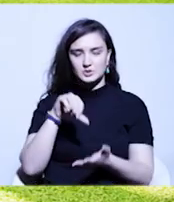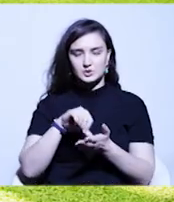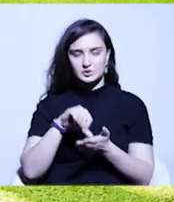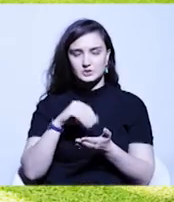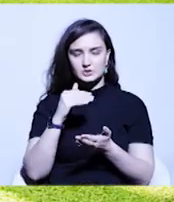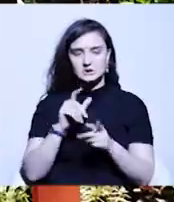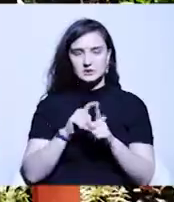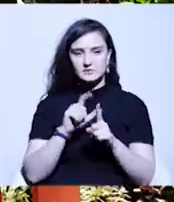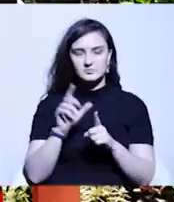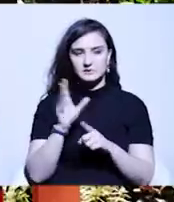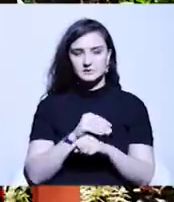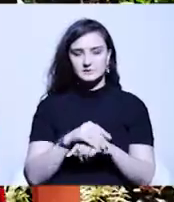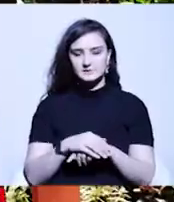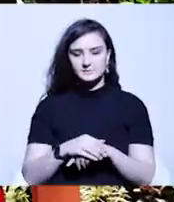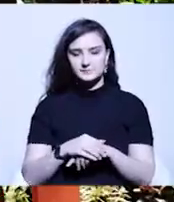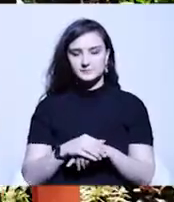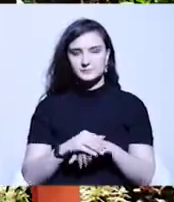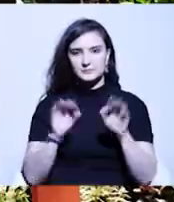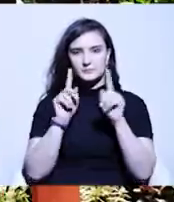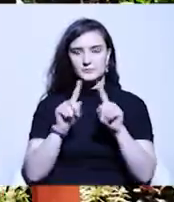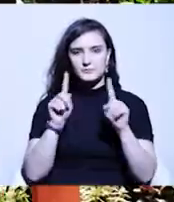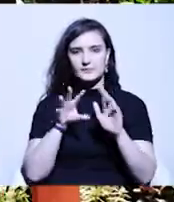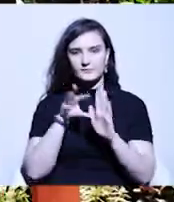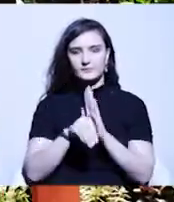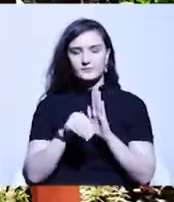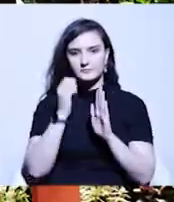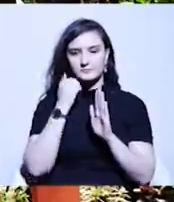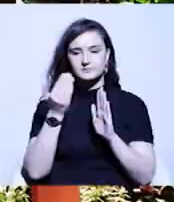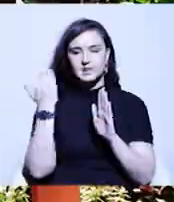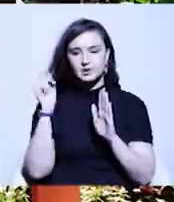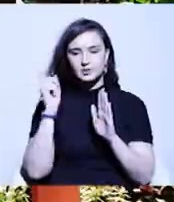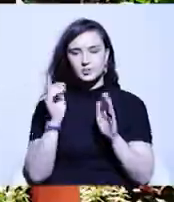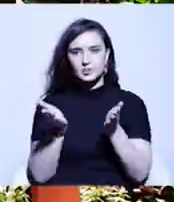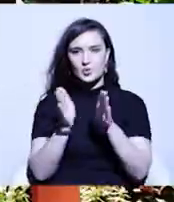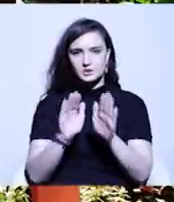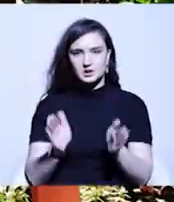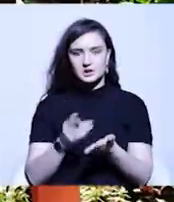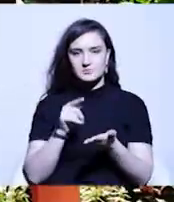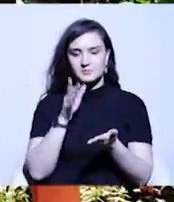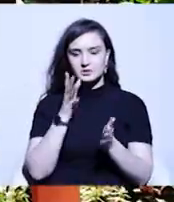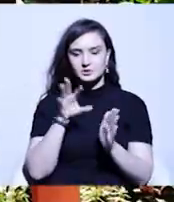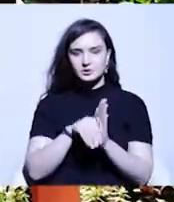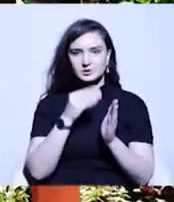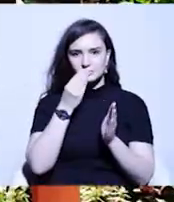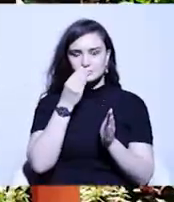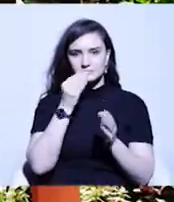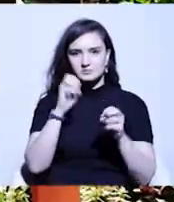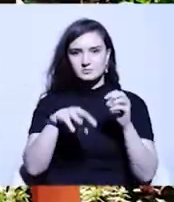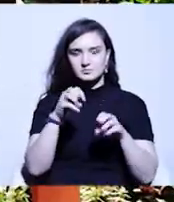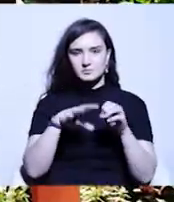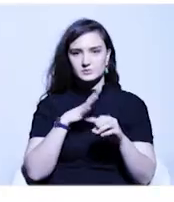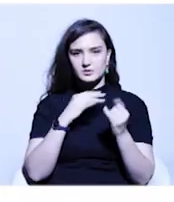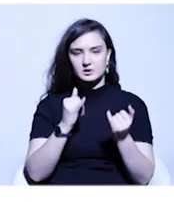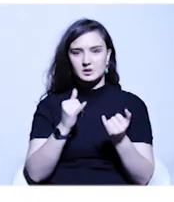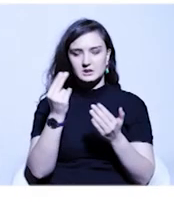მხატვრის სიტყვები. აი დგას მუზეუმში რომელიღაც ანტიკური ქოთანი. თავის დროზე მასში საჭმლის ნარჩენებს ყრიდნენ. ახლა